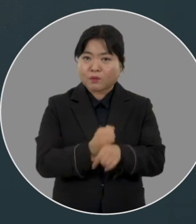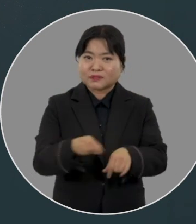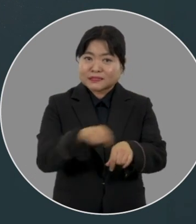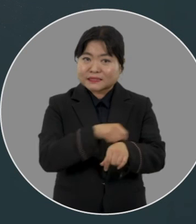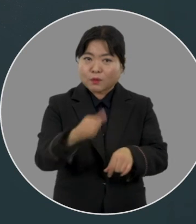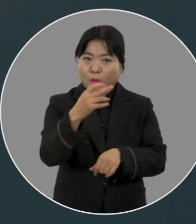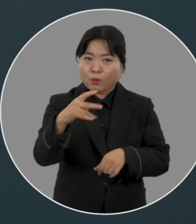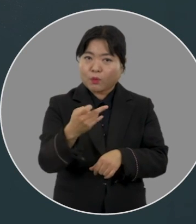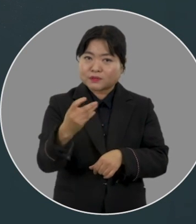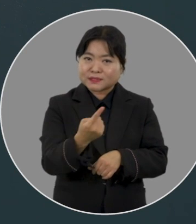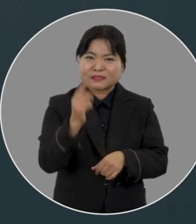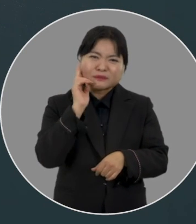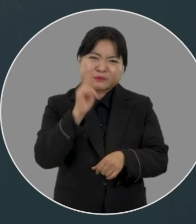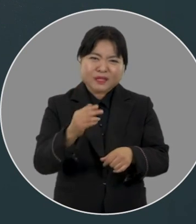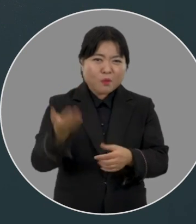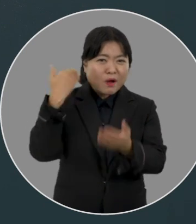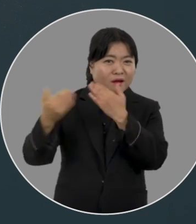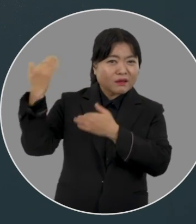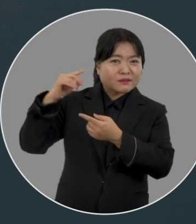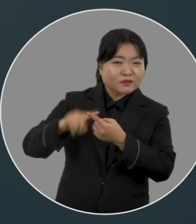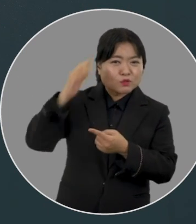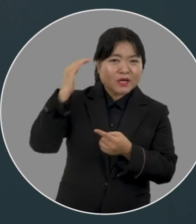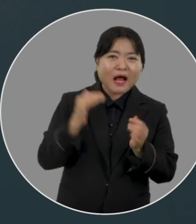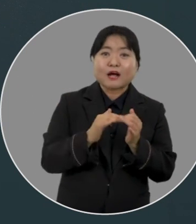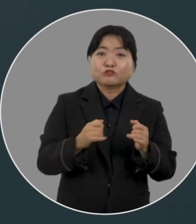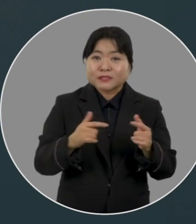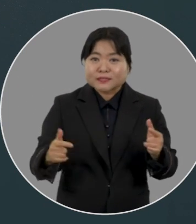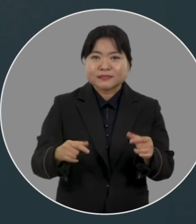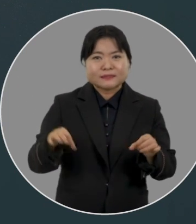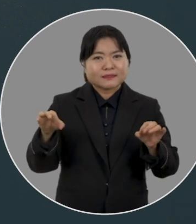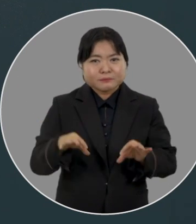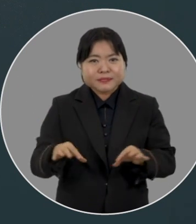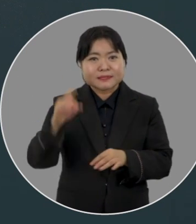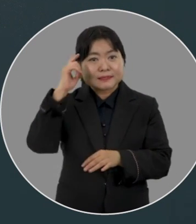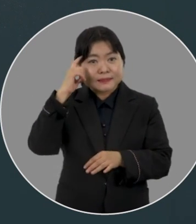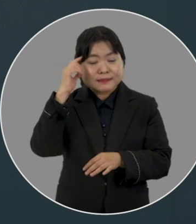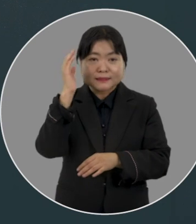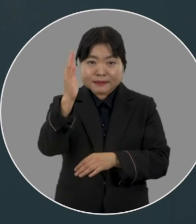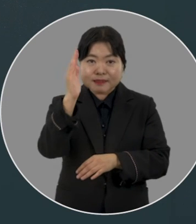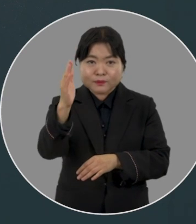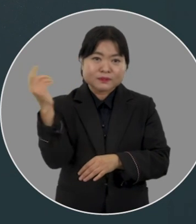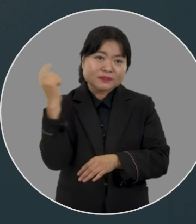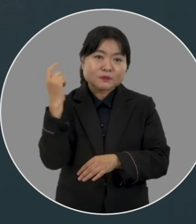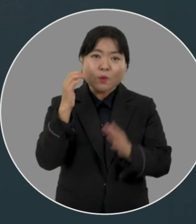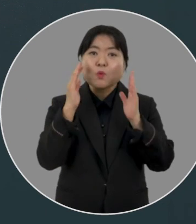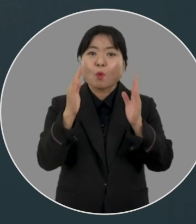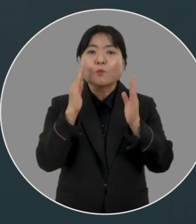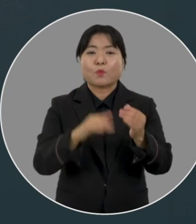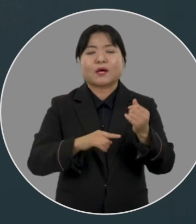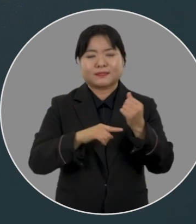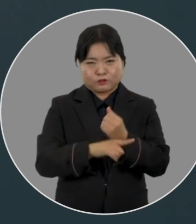특히 홀로코스트의 끔찍했던 과거를 우리 한국인이 잠시 얘기하고